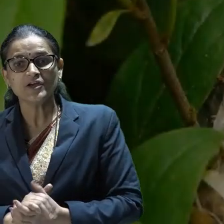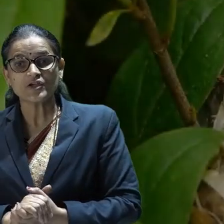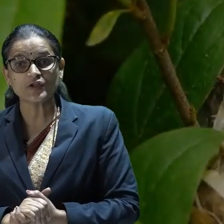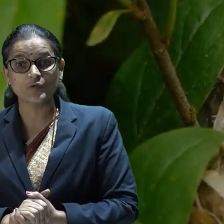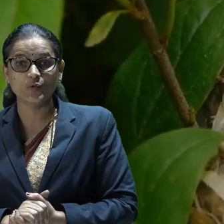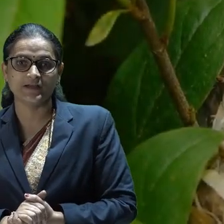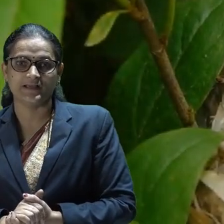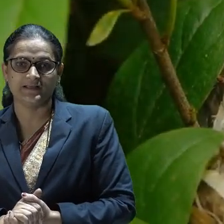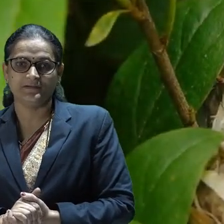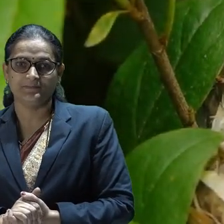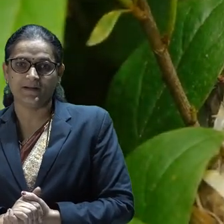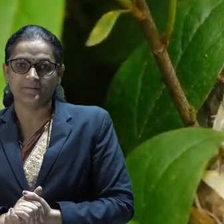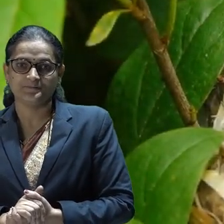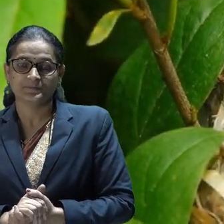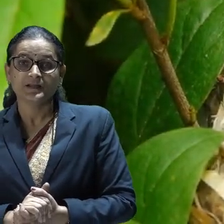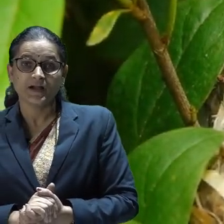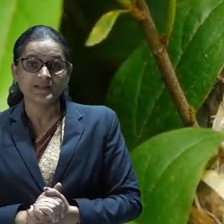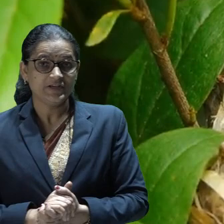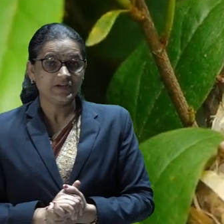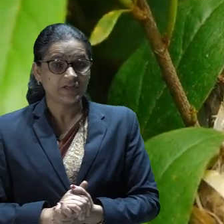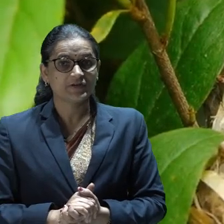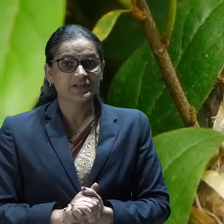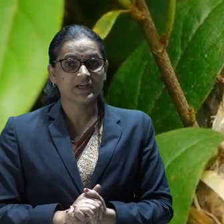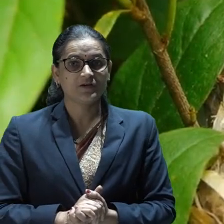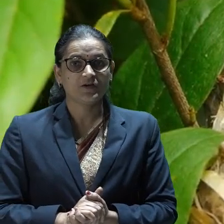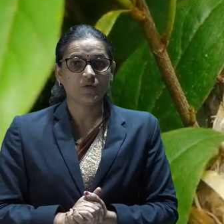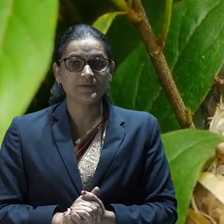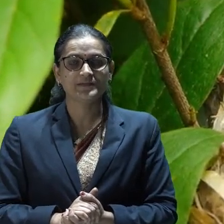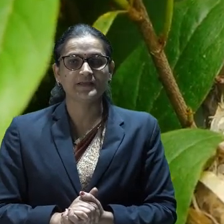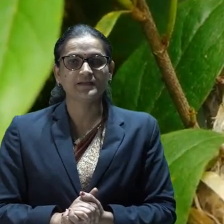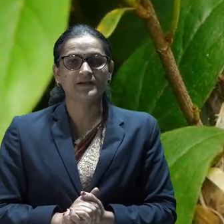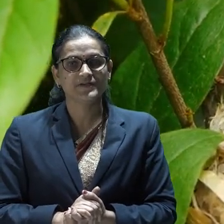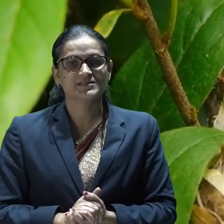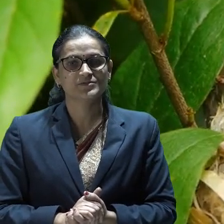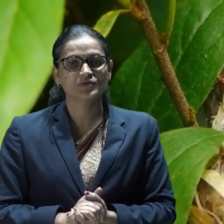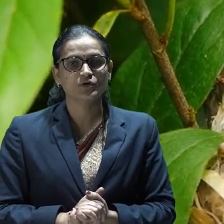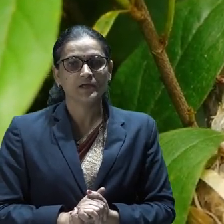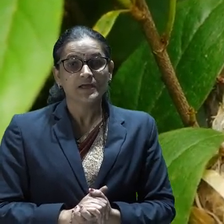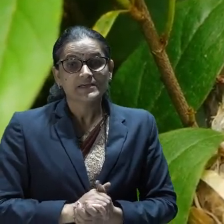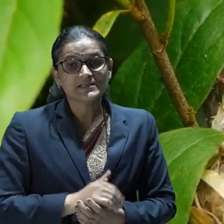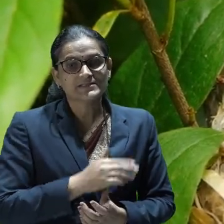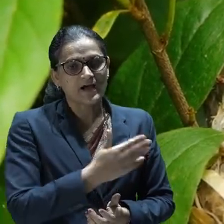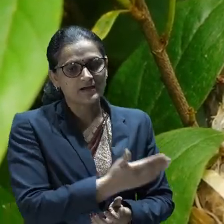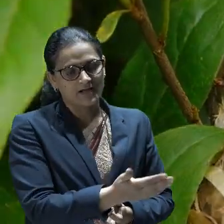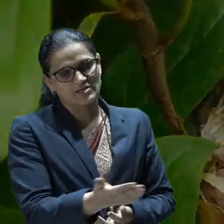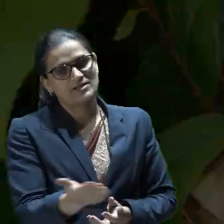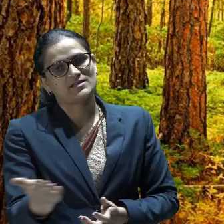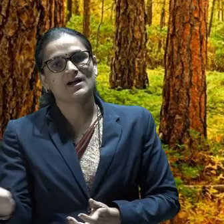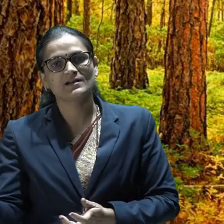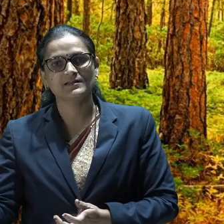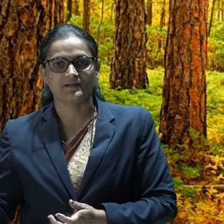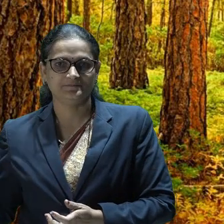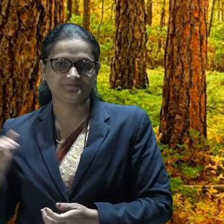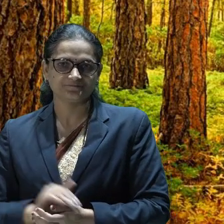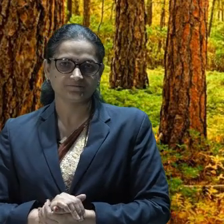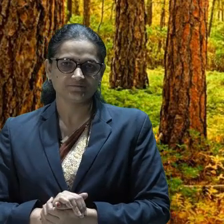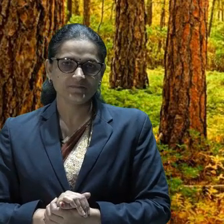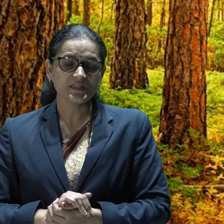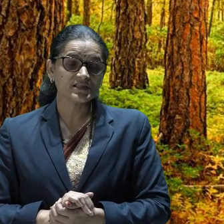मजला शिकवून गेले पहा. आणि शेवटच्या ओळीमध्ये कवी असं म्हणतो की सागराची